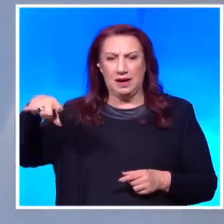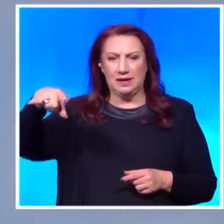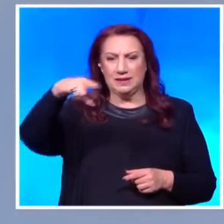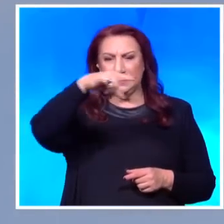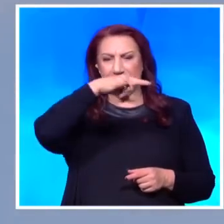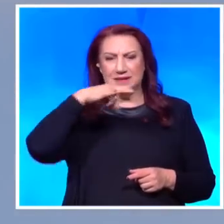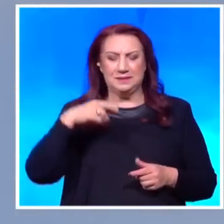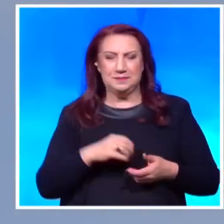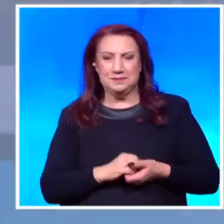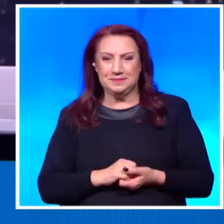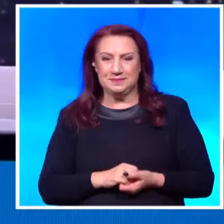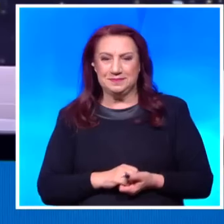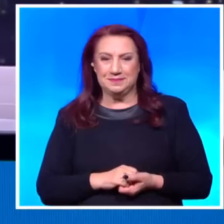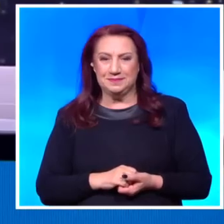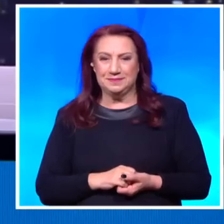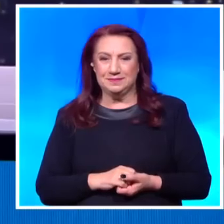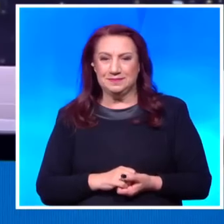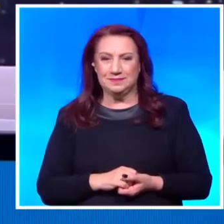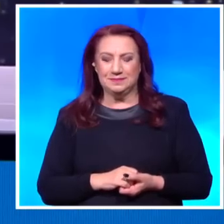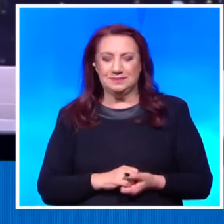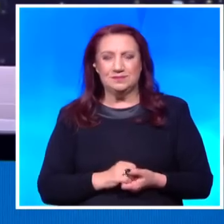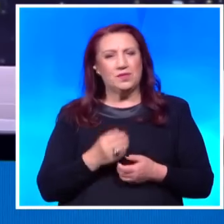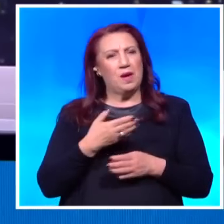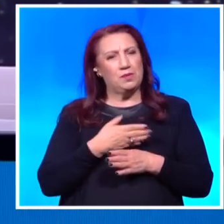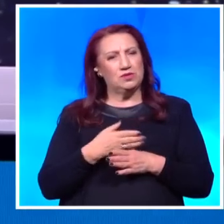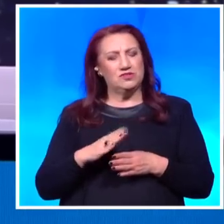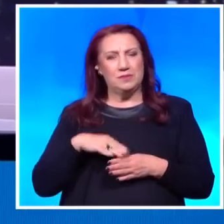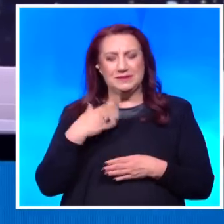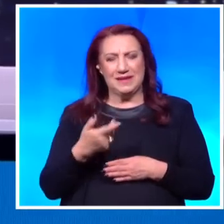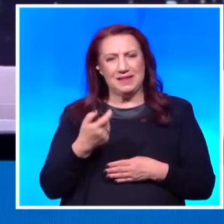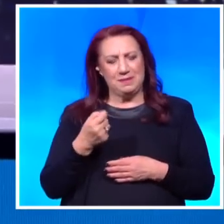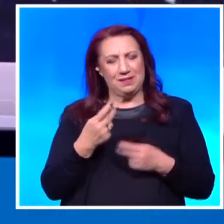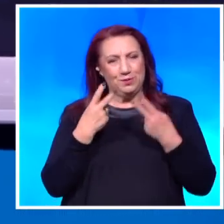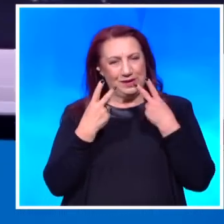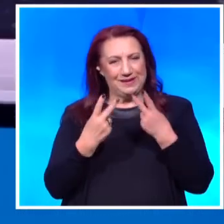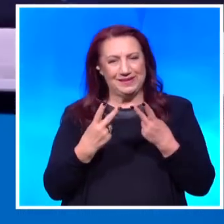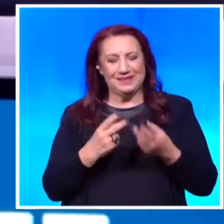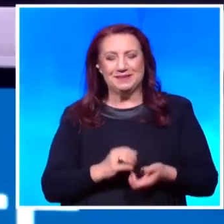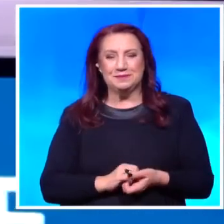в космоса. Продължаваме след малко. Останете с нас.